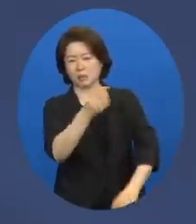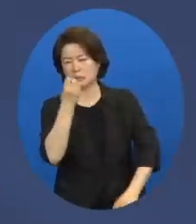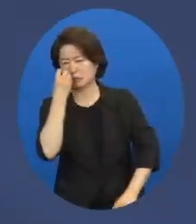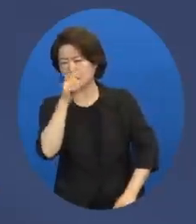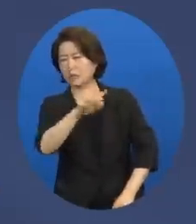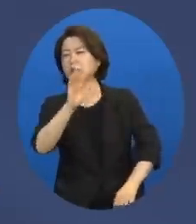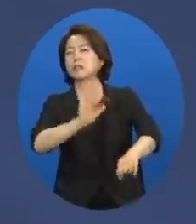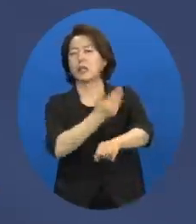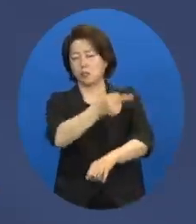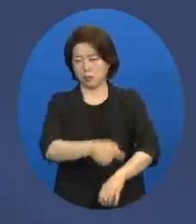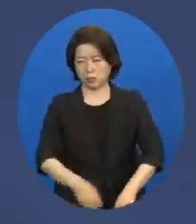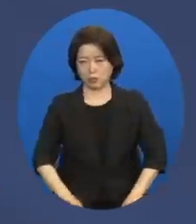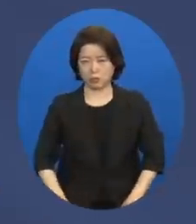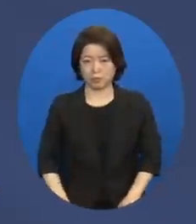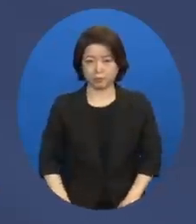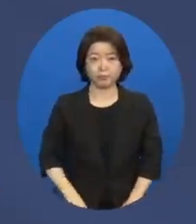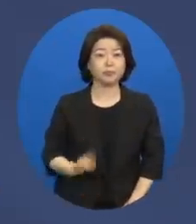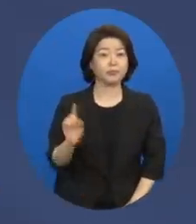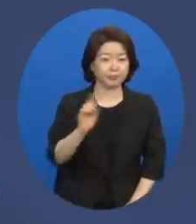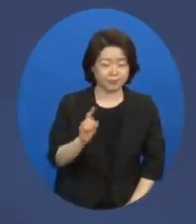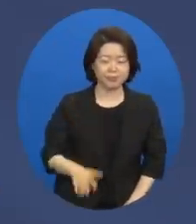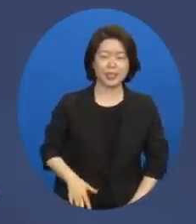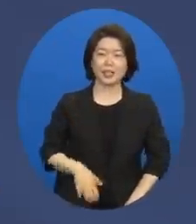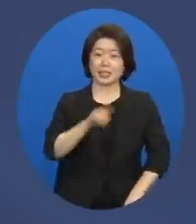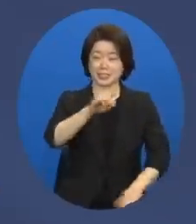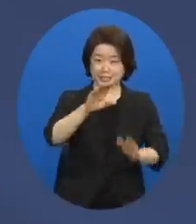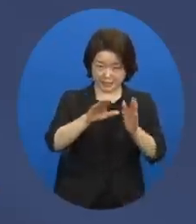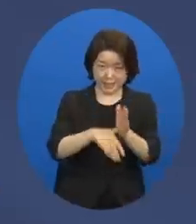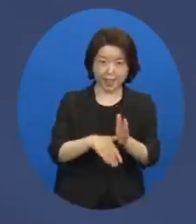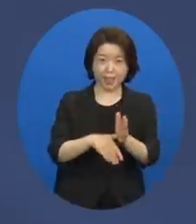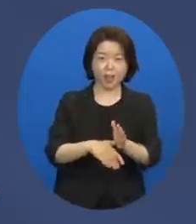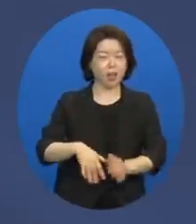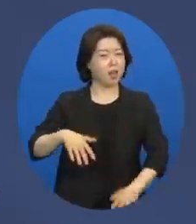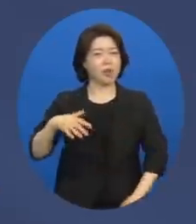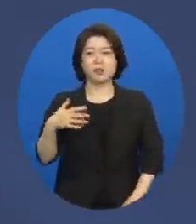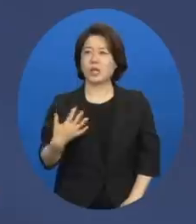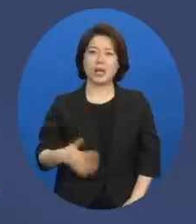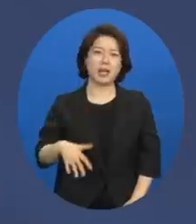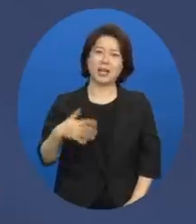되었어요. 그렇게 해서 어쨌든 그래가지고 그때 와